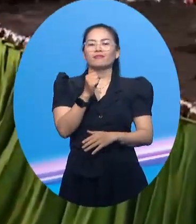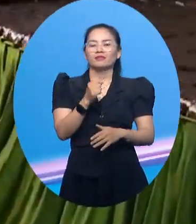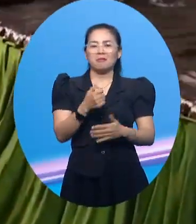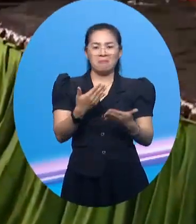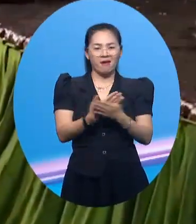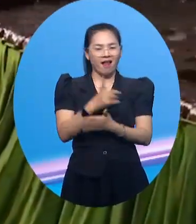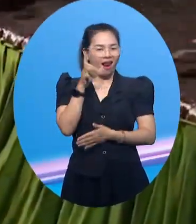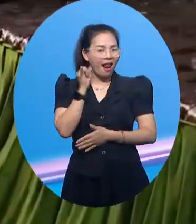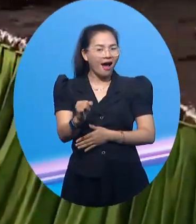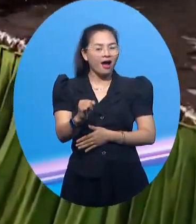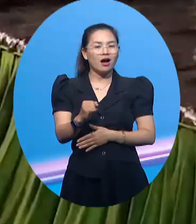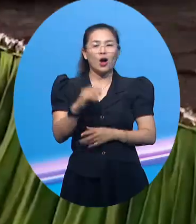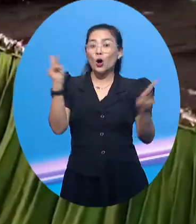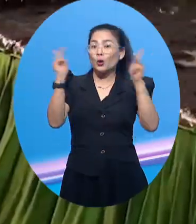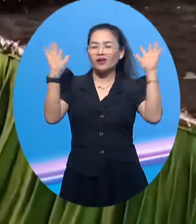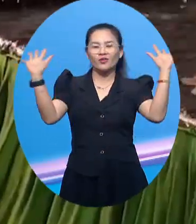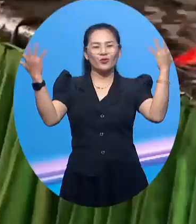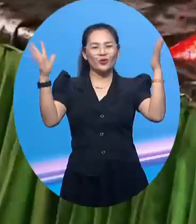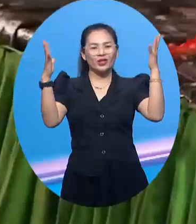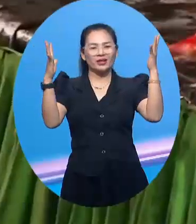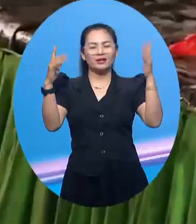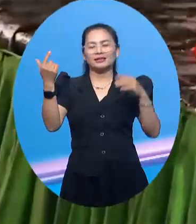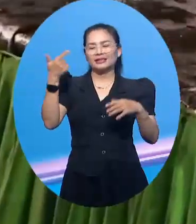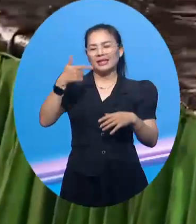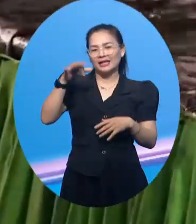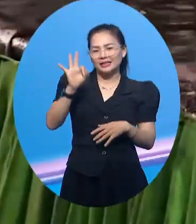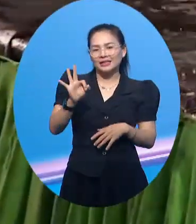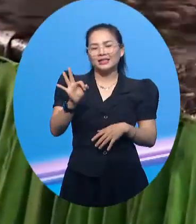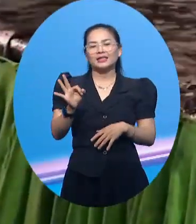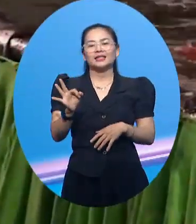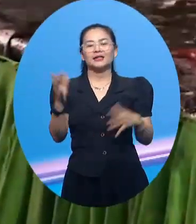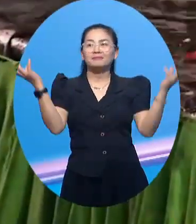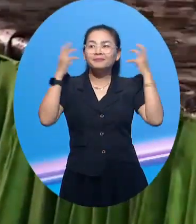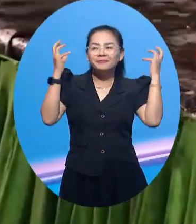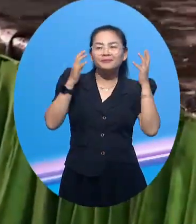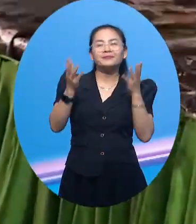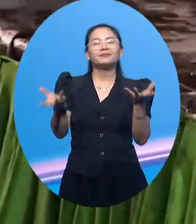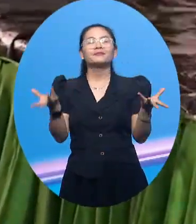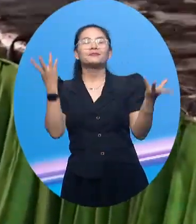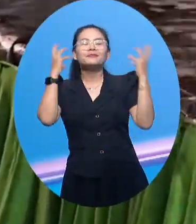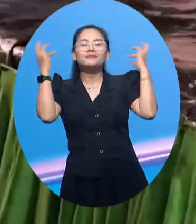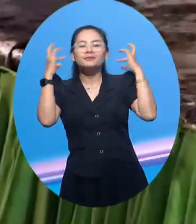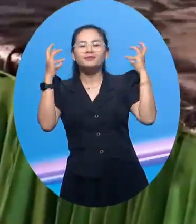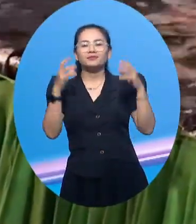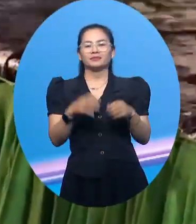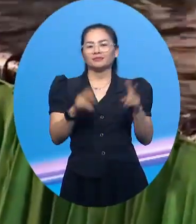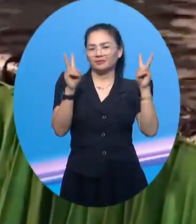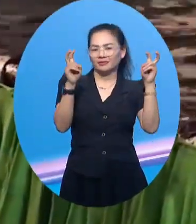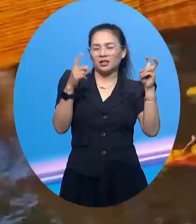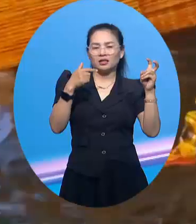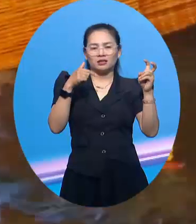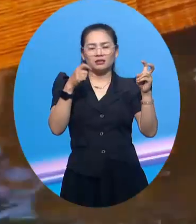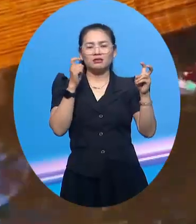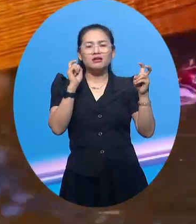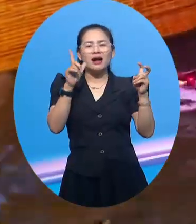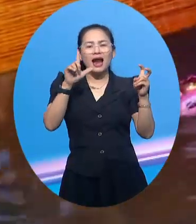và mới lạ để mang đến không khí vui tươi, nơi giải trí và thưởng thức âm nhạc của các bạn trẻ ngày nay với hai ca khúc quen thuộc Đừng làm trái tim